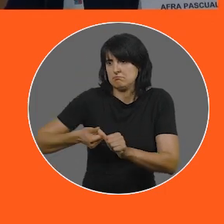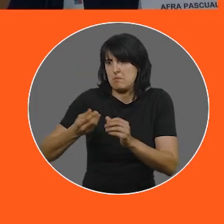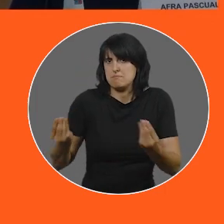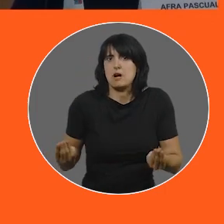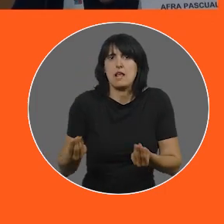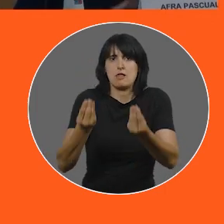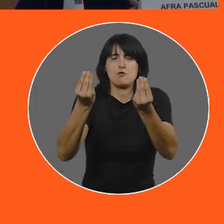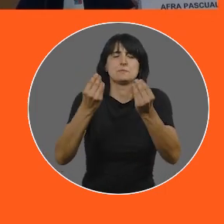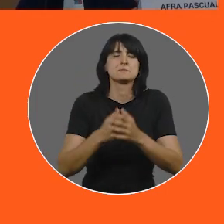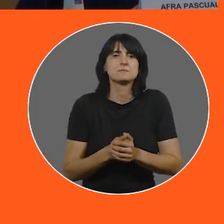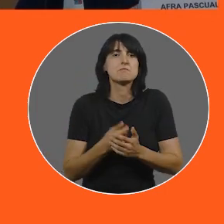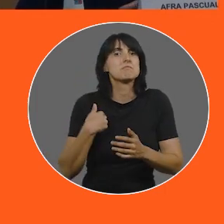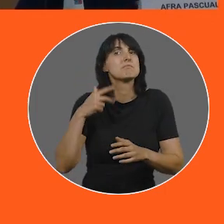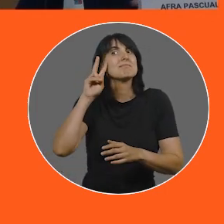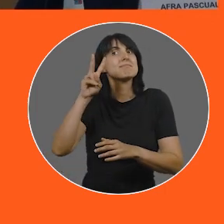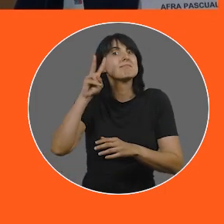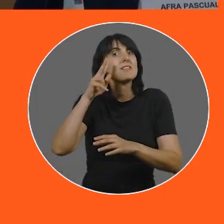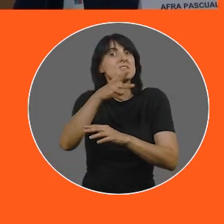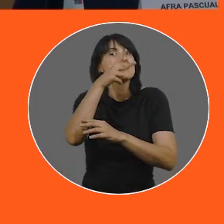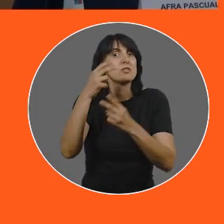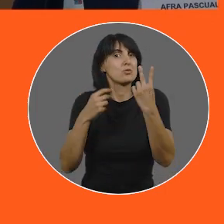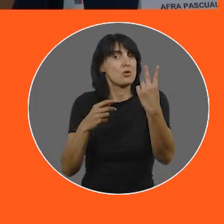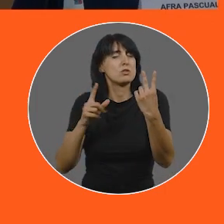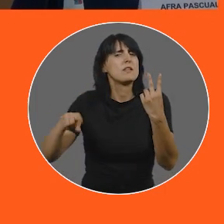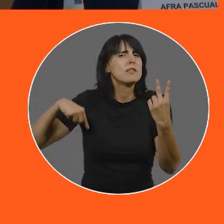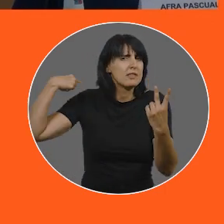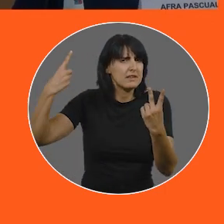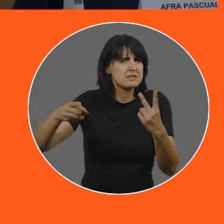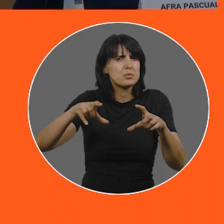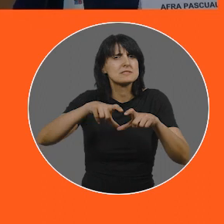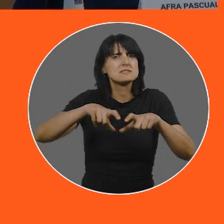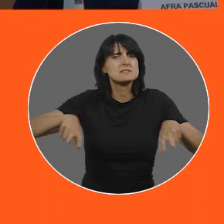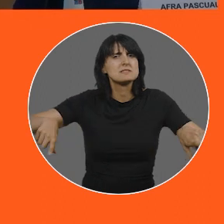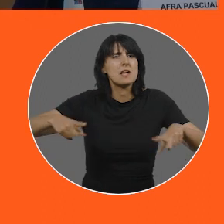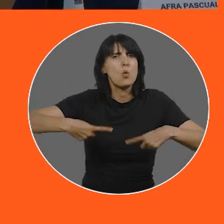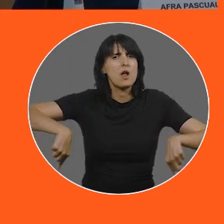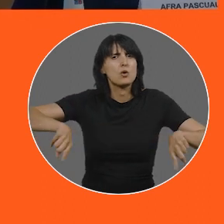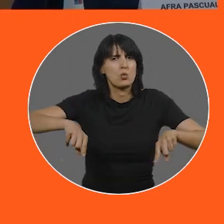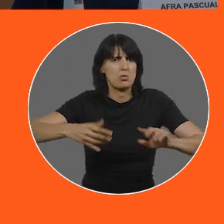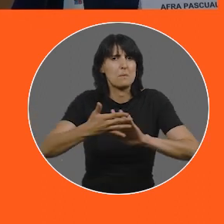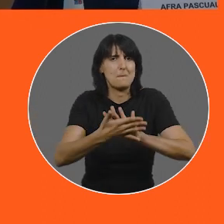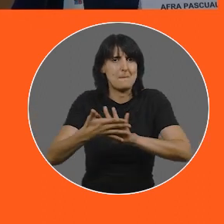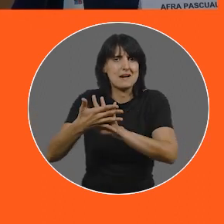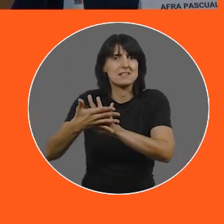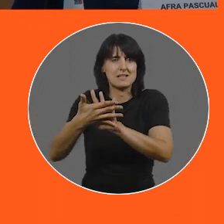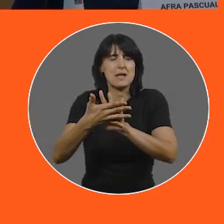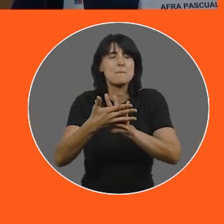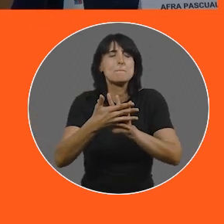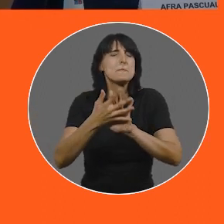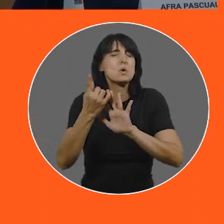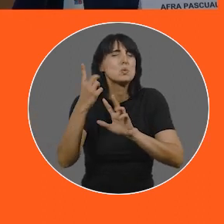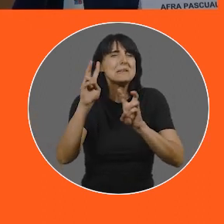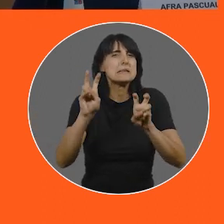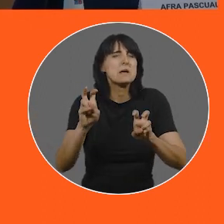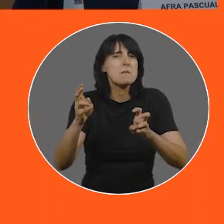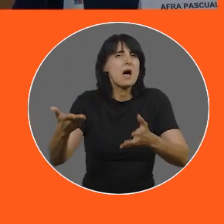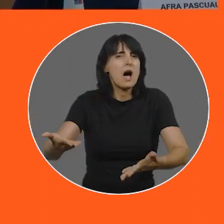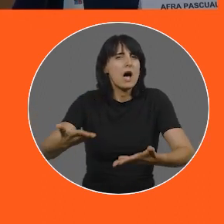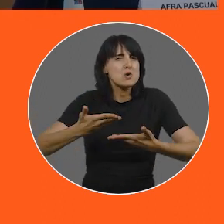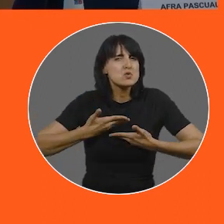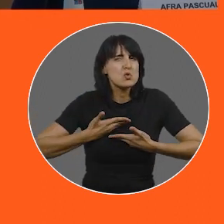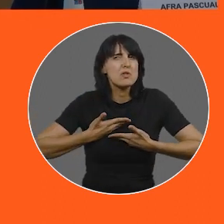una de les coses, aquí he posat dos vídeos que no penso reproduir, però que en parlaré després a la taula rodona, una de les coses que ens pot ajudar